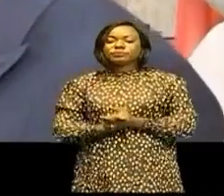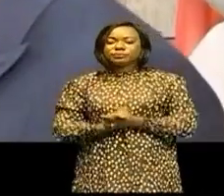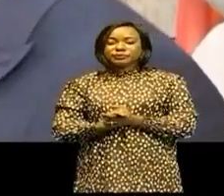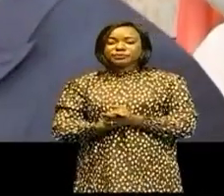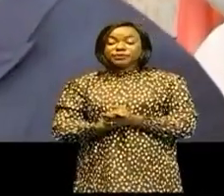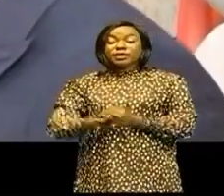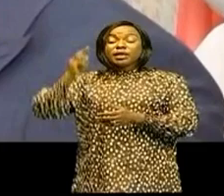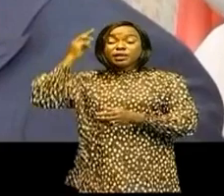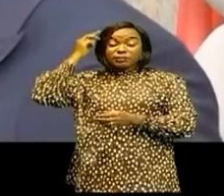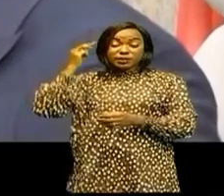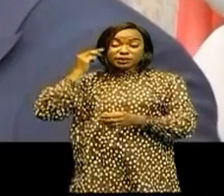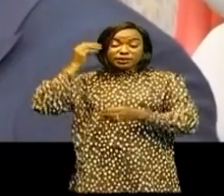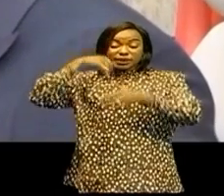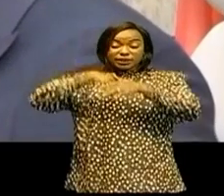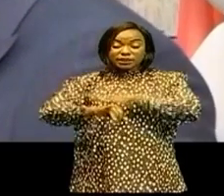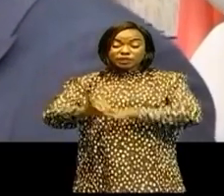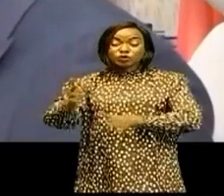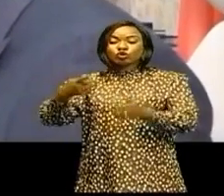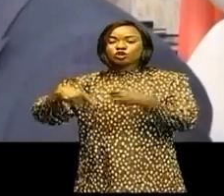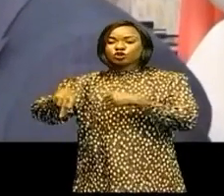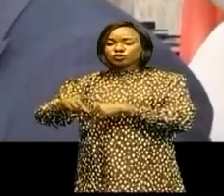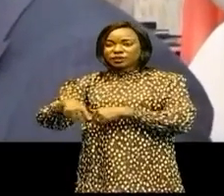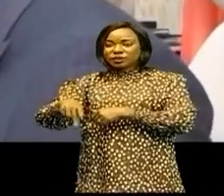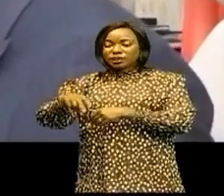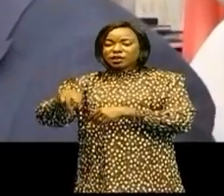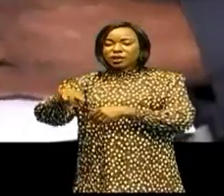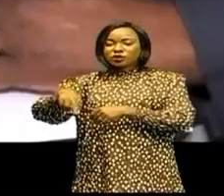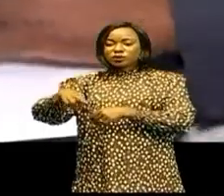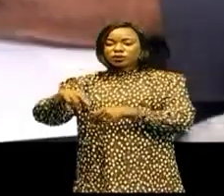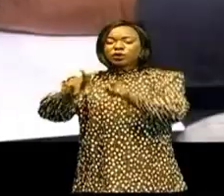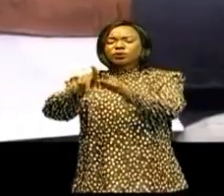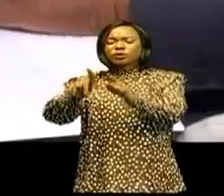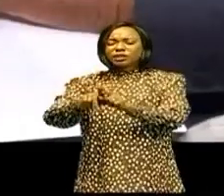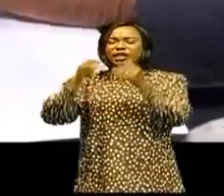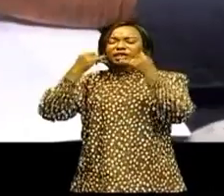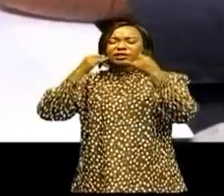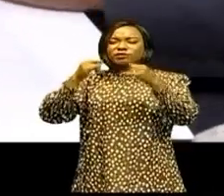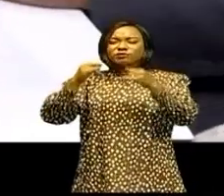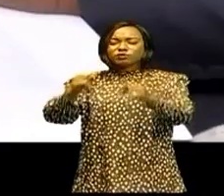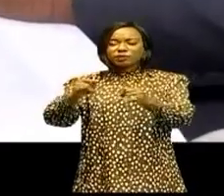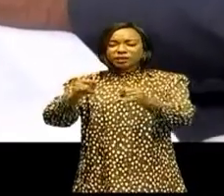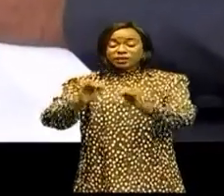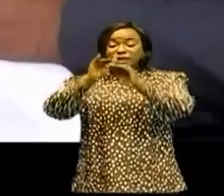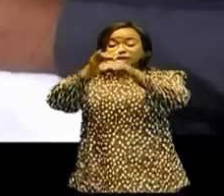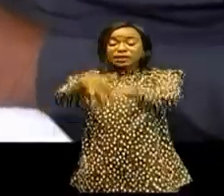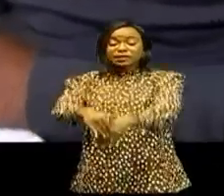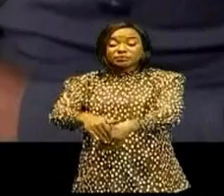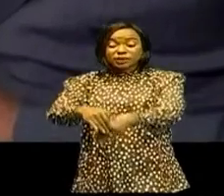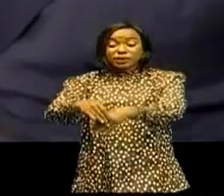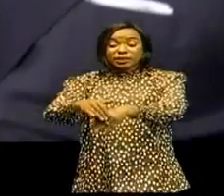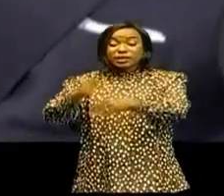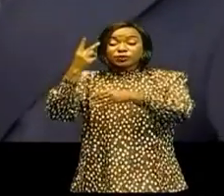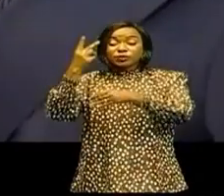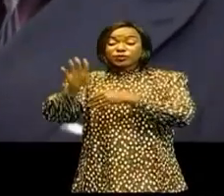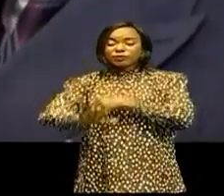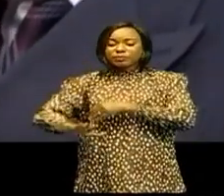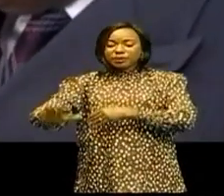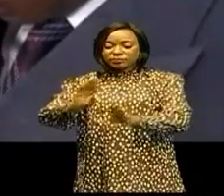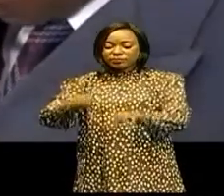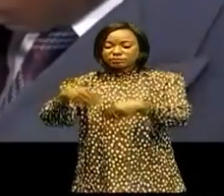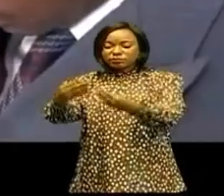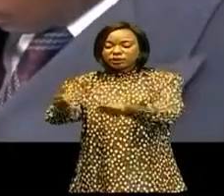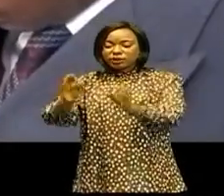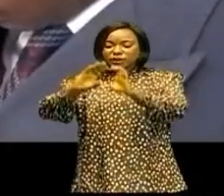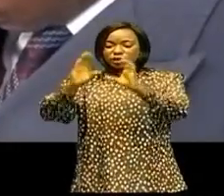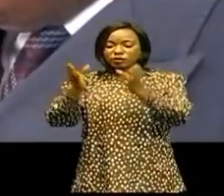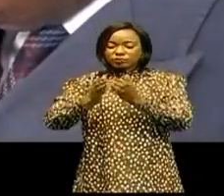Le ministre de l'intégration régionale a informé le Conseil de l'engagement des deux parties de mettre sur pied un